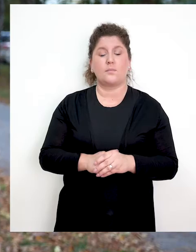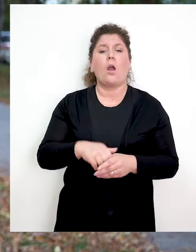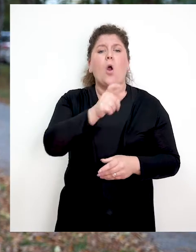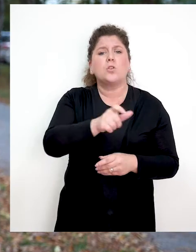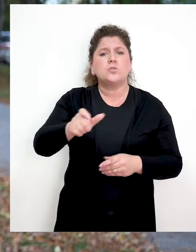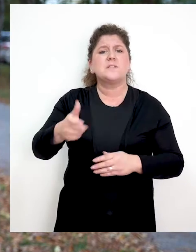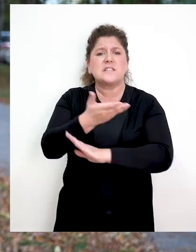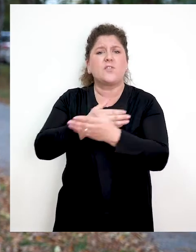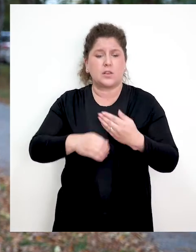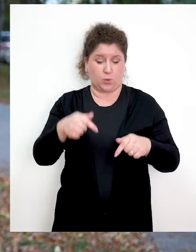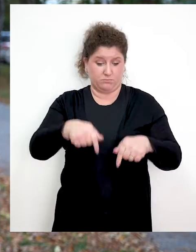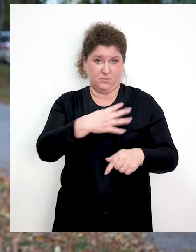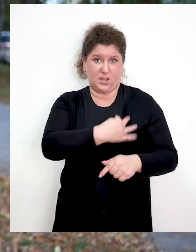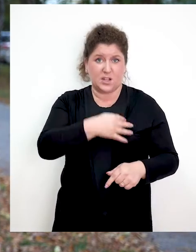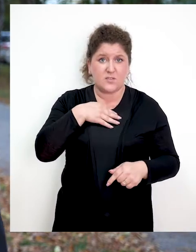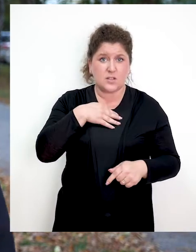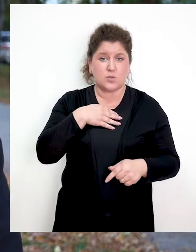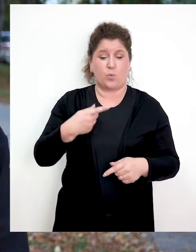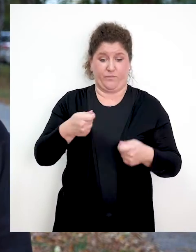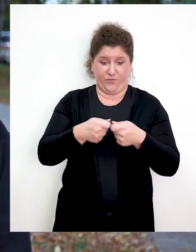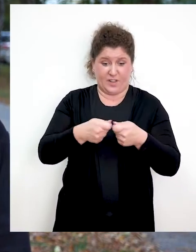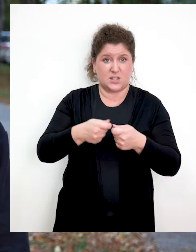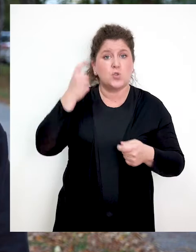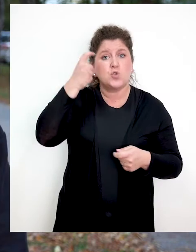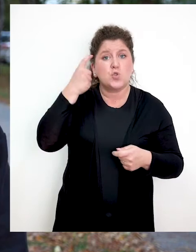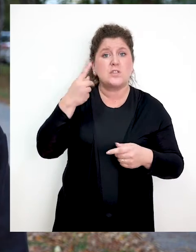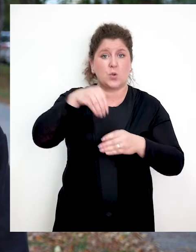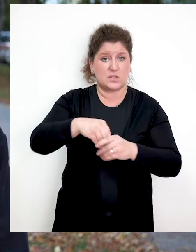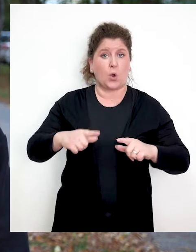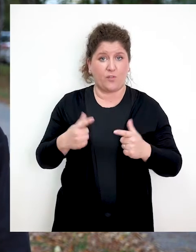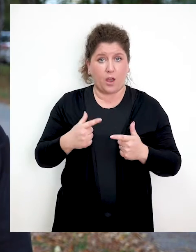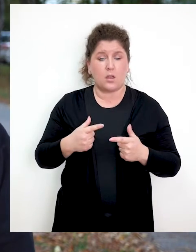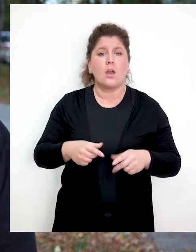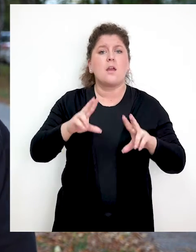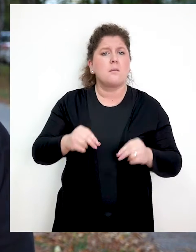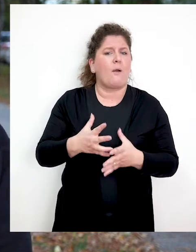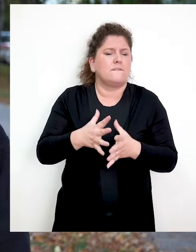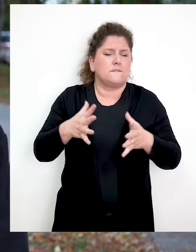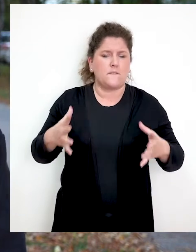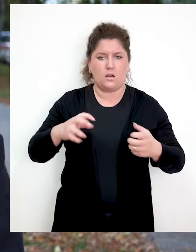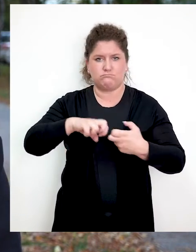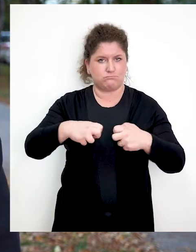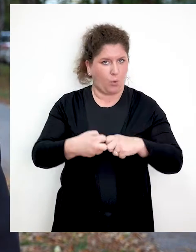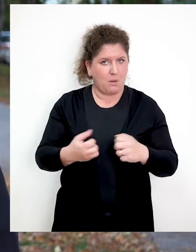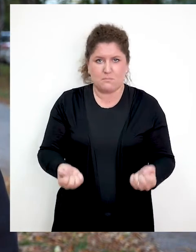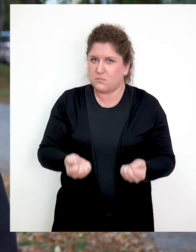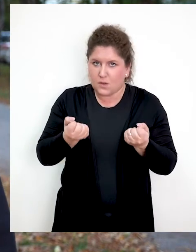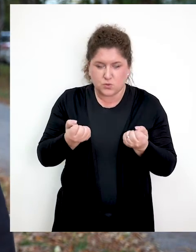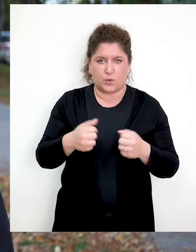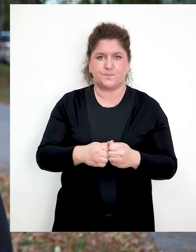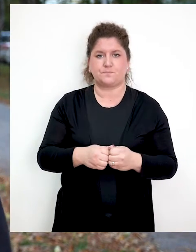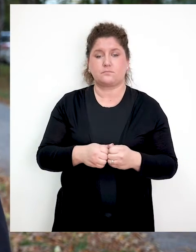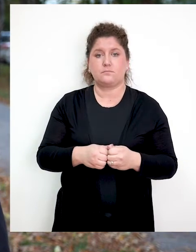Osobe s invaliditetom u Republici Hrvatskoj, kad je u pitanju stanovanje, imaju velike poteškoće. Ne samo to